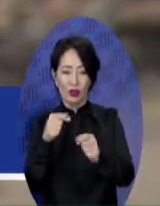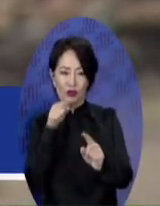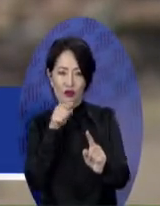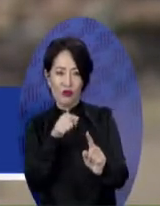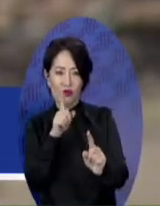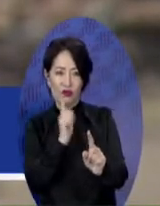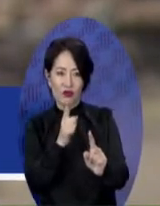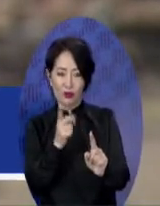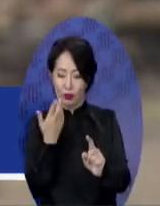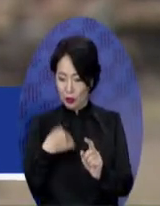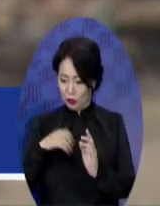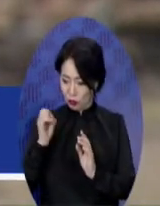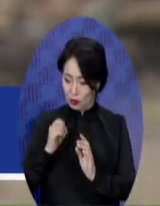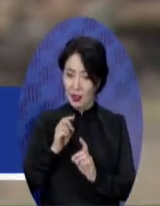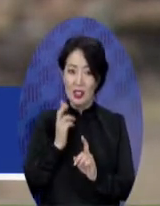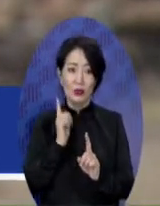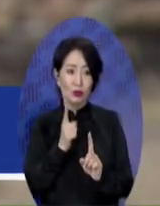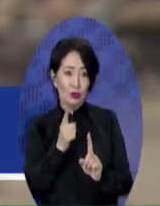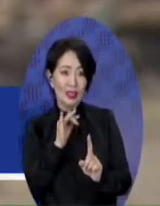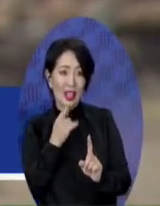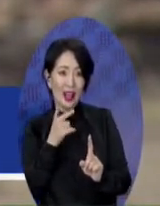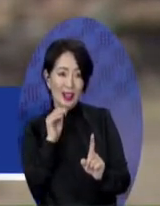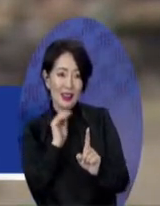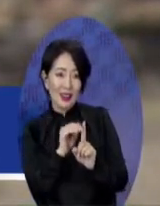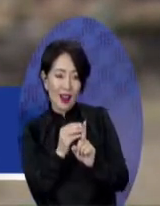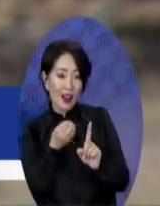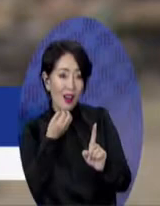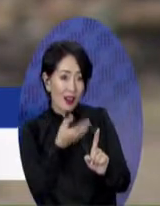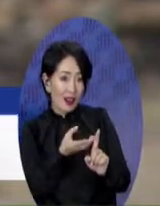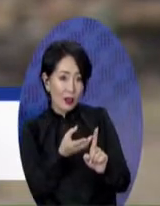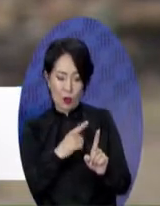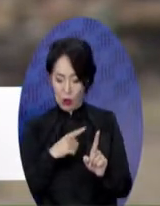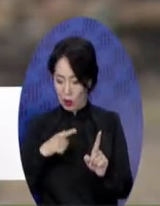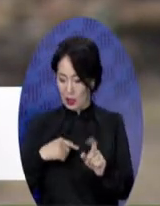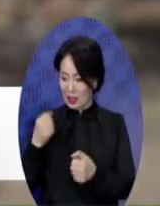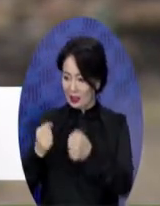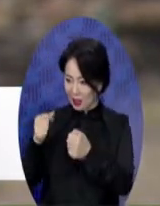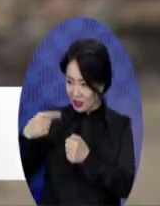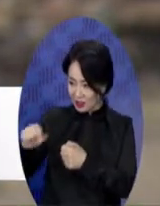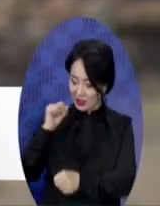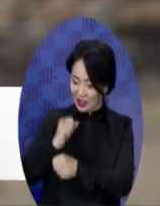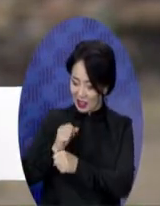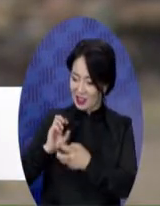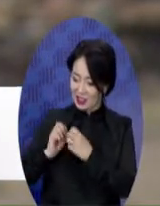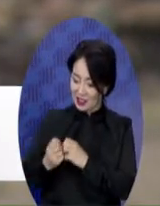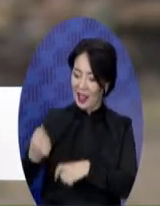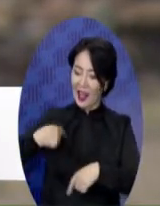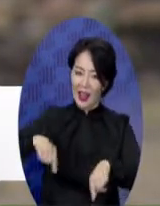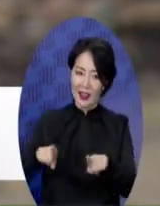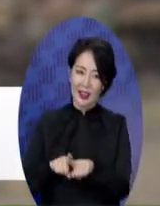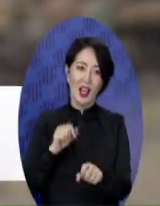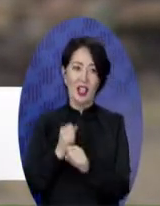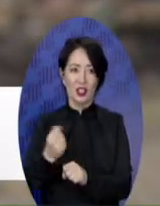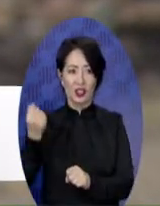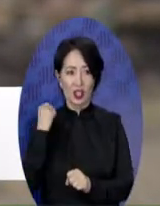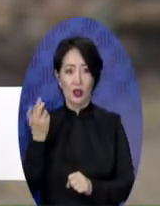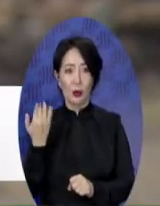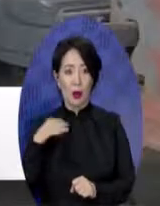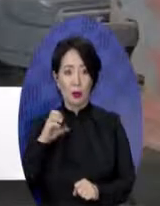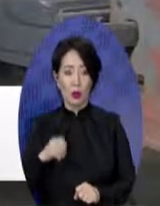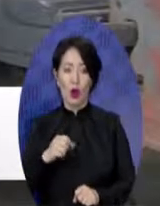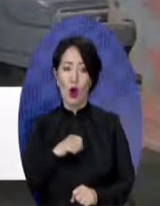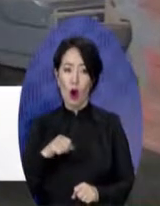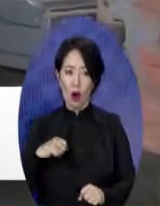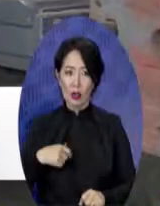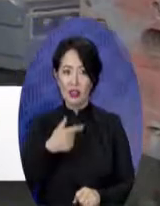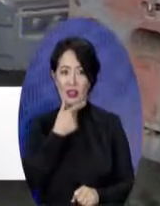А тракторын жолоочтой шаардлага тавьж чаддаг байхын тулд чи тракторын жолоочийн хийж чаддаг зүйлийг хийж чаддаг байх хэвээр. Өөрөө чаддаггүй гэж хүнд